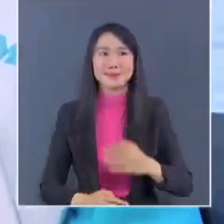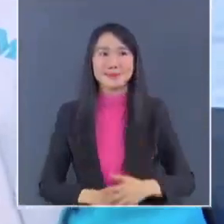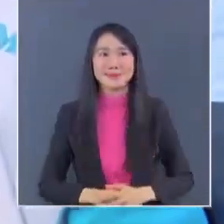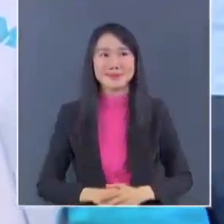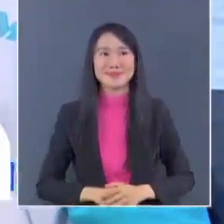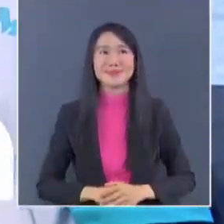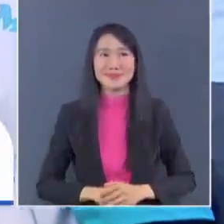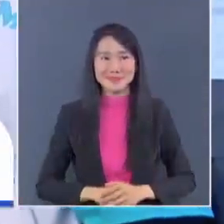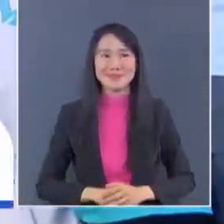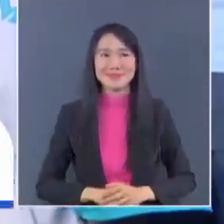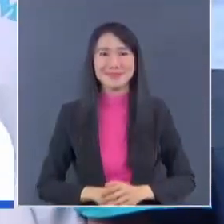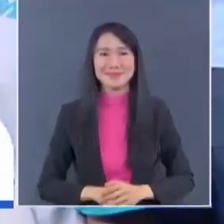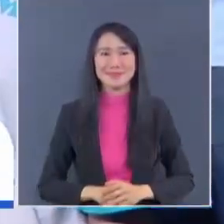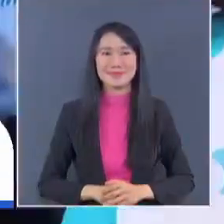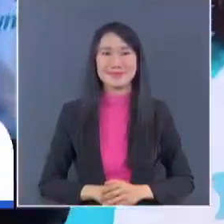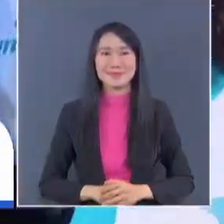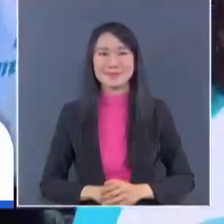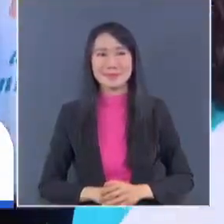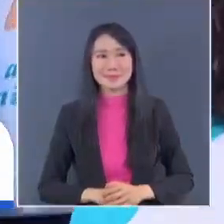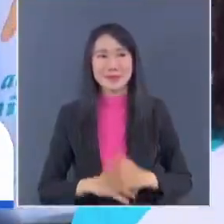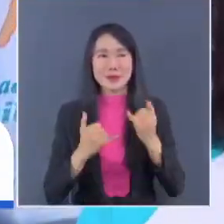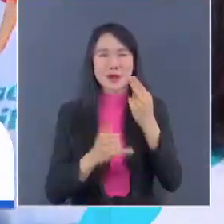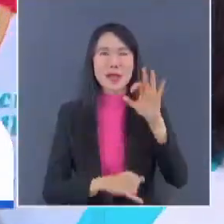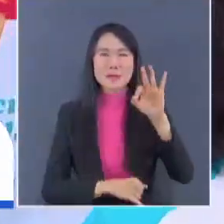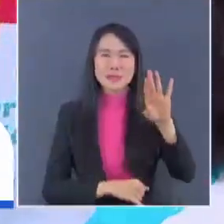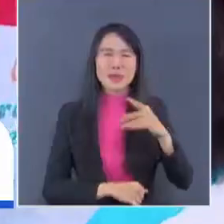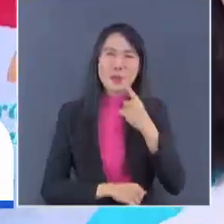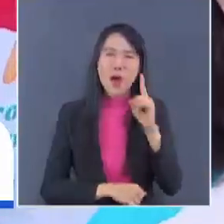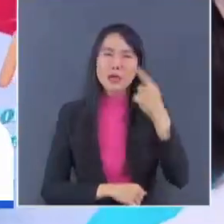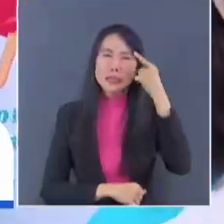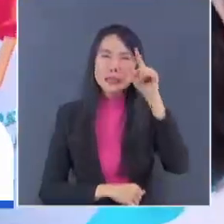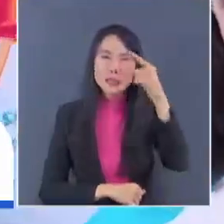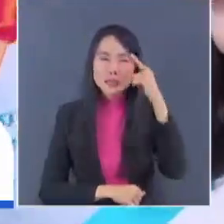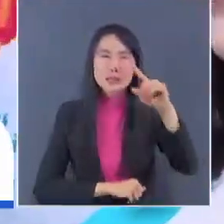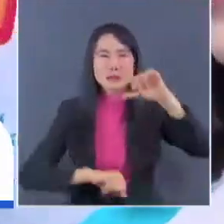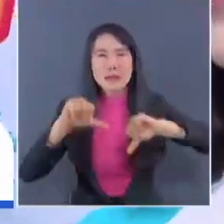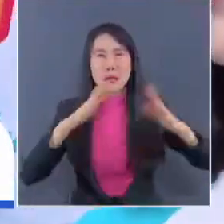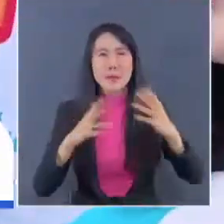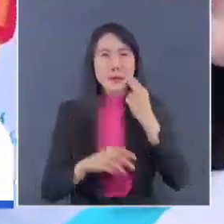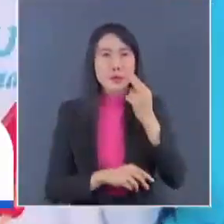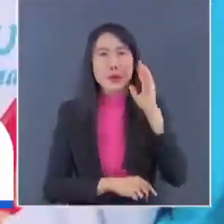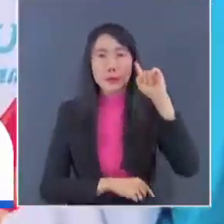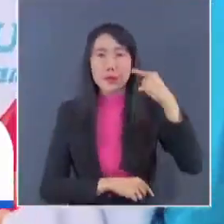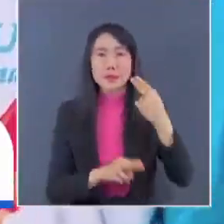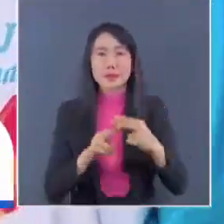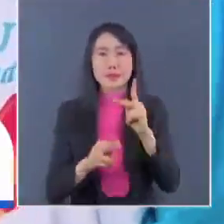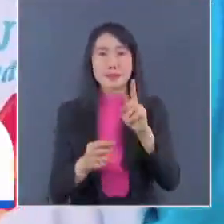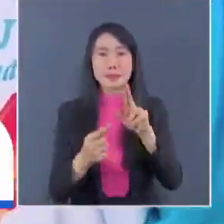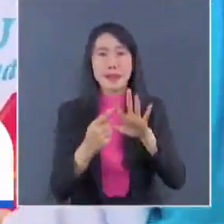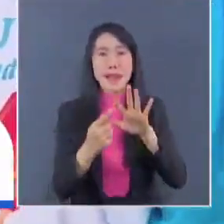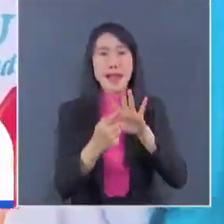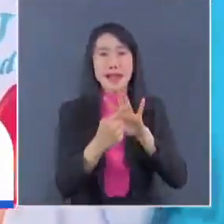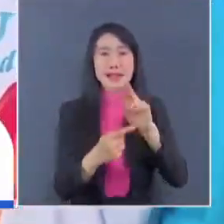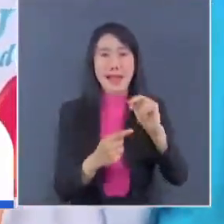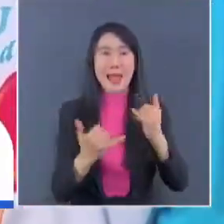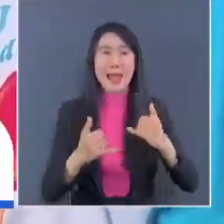ห่างหายจากงานแสดงในวงการไปนานเลยนะคะปล่อยให้แฟนๆบ่นคิดถึงไม่น้อยเลยแหละค่ะสำหรับสาวกระแตสุภักษรหลังตัดสินใจเฟ